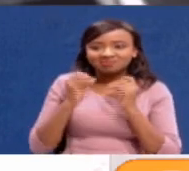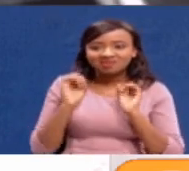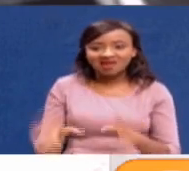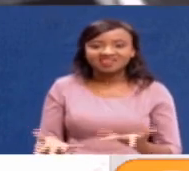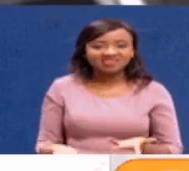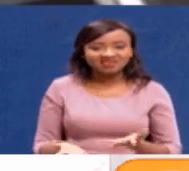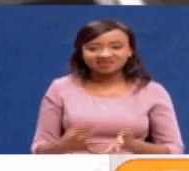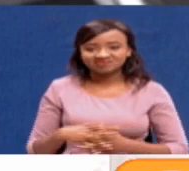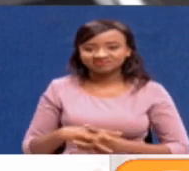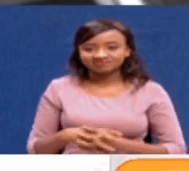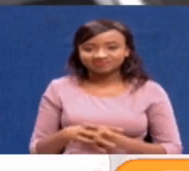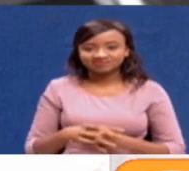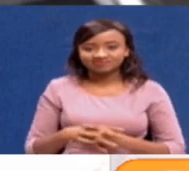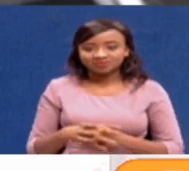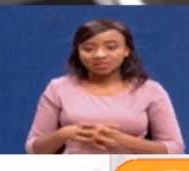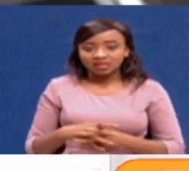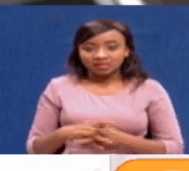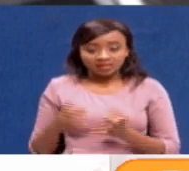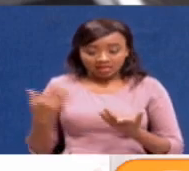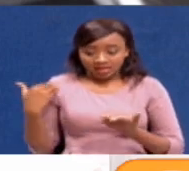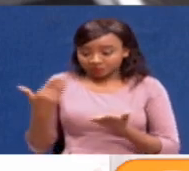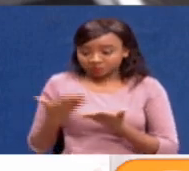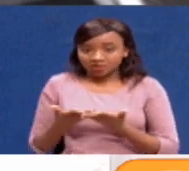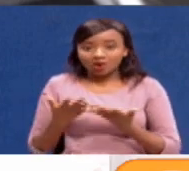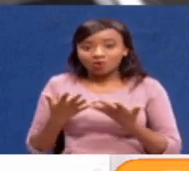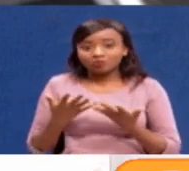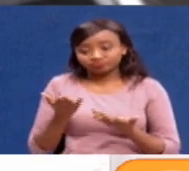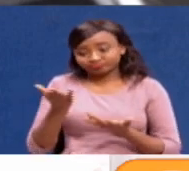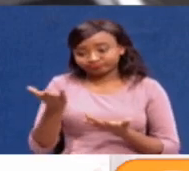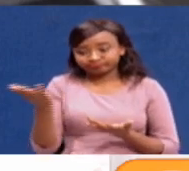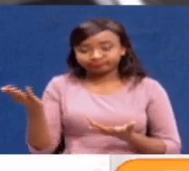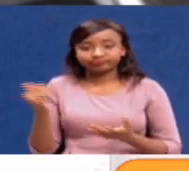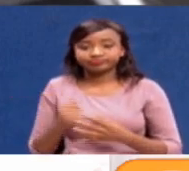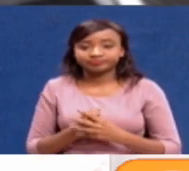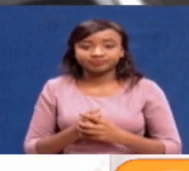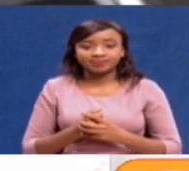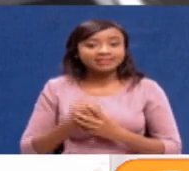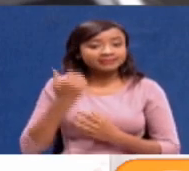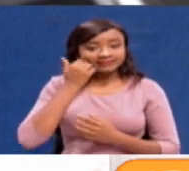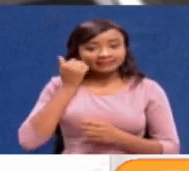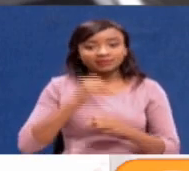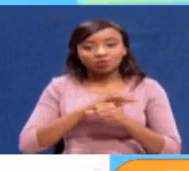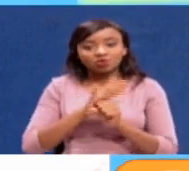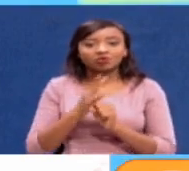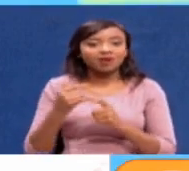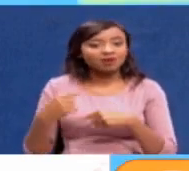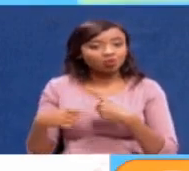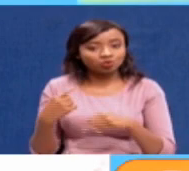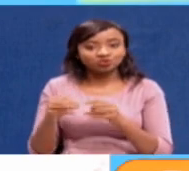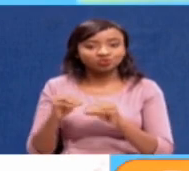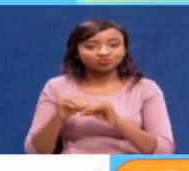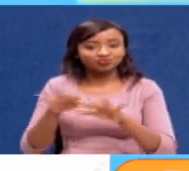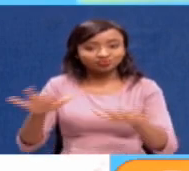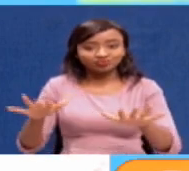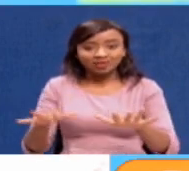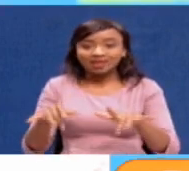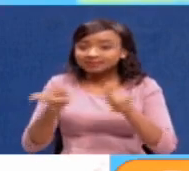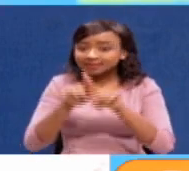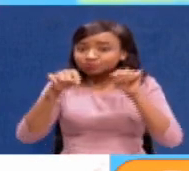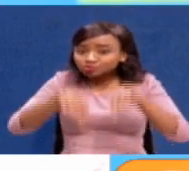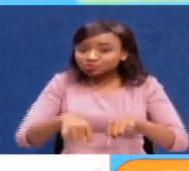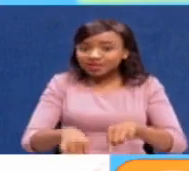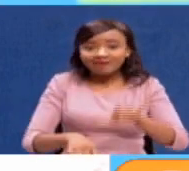virusi vya corona. Kufikia sasa zaidi ya visa 40 vimeripotiwa katika mtaa huu. 5 are from